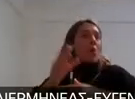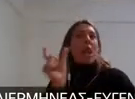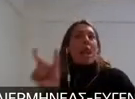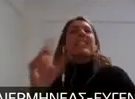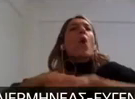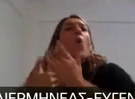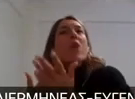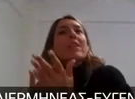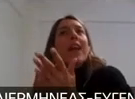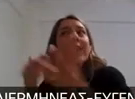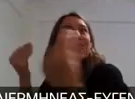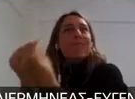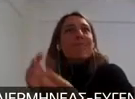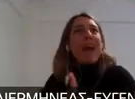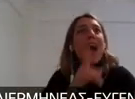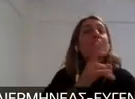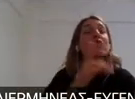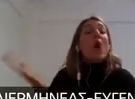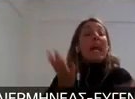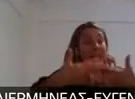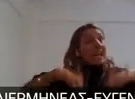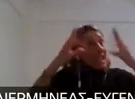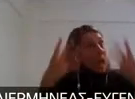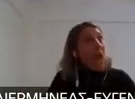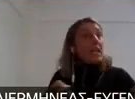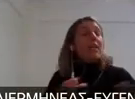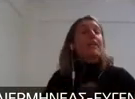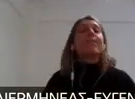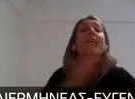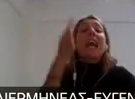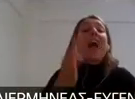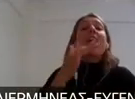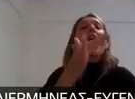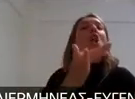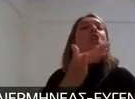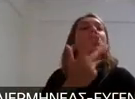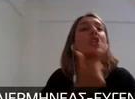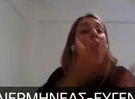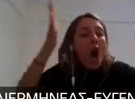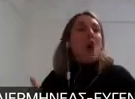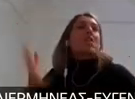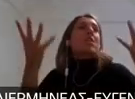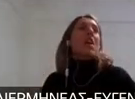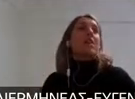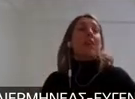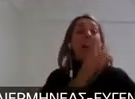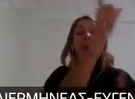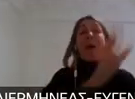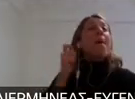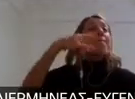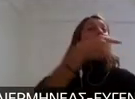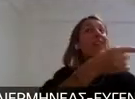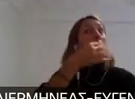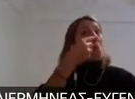πρόταση επίσης, και κάθε πρόταση επίσης, έχει τα δικά της όρια. Και κάτι που το είπε η κυρία Παυλίδου, αλλά κλείνω με αυτό, το